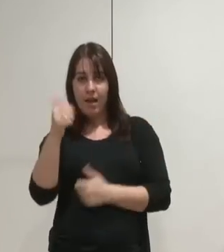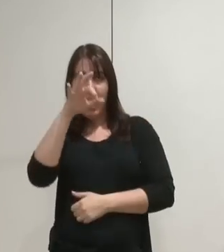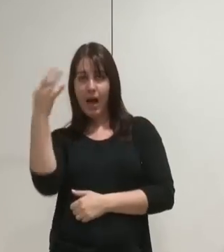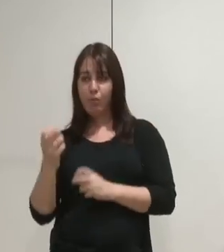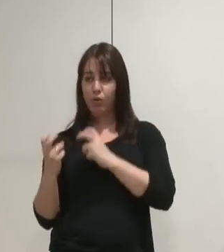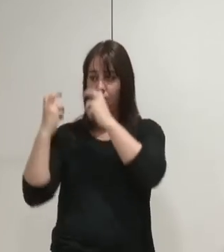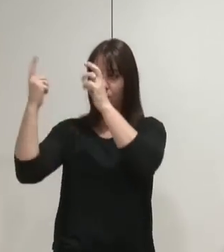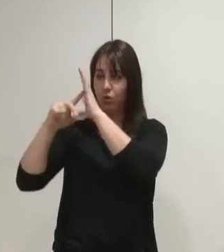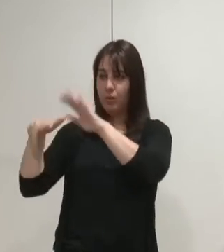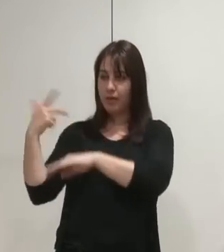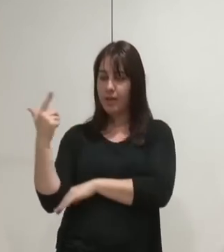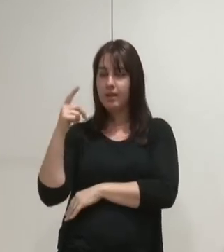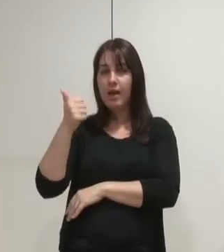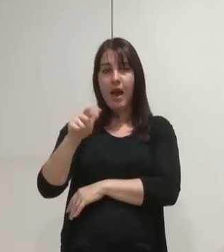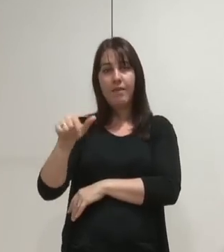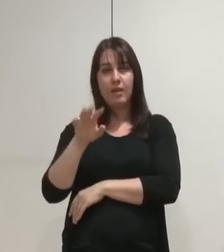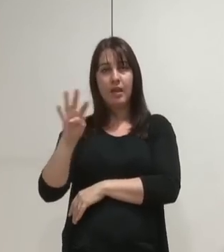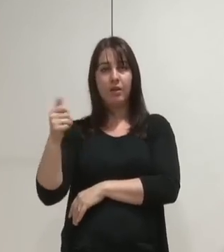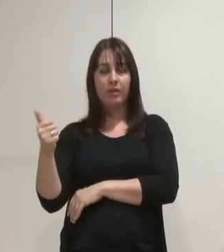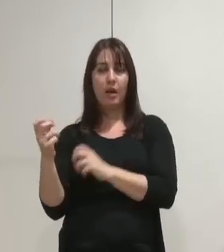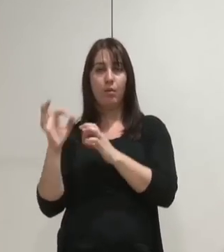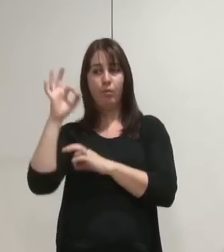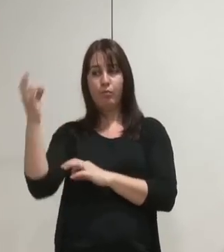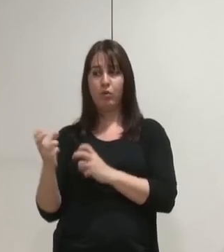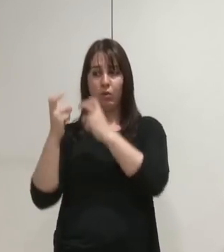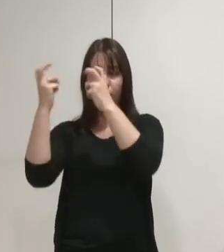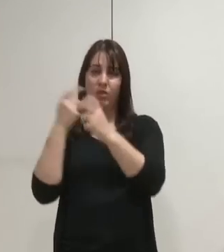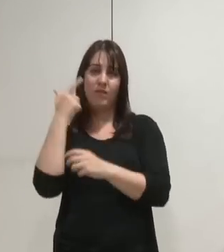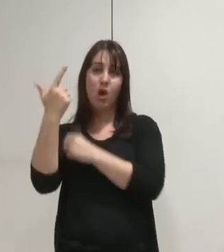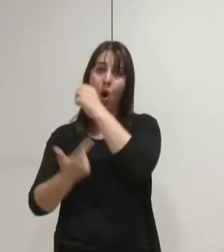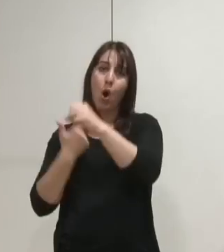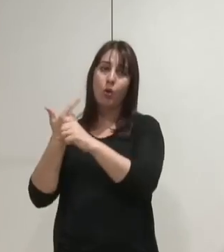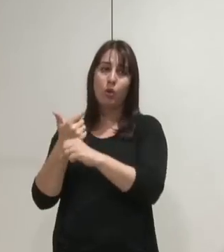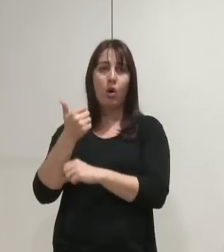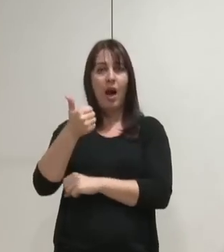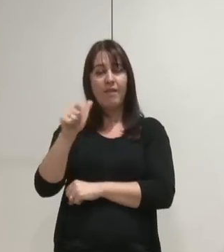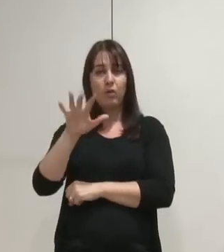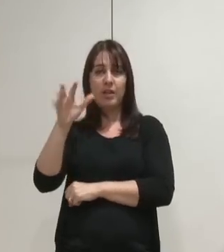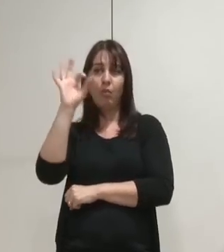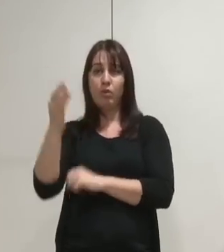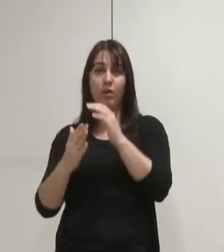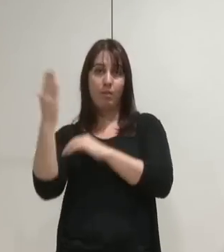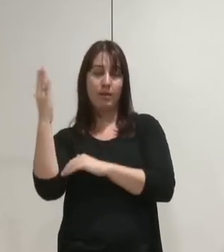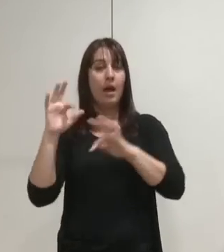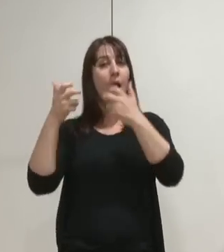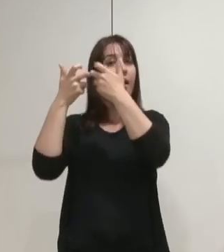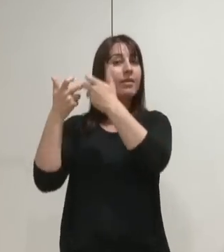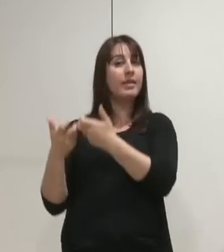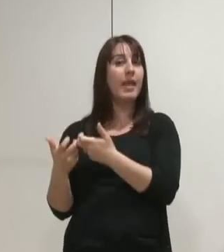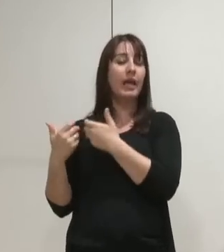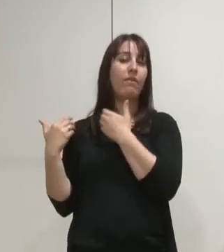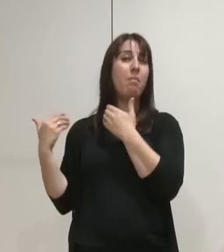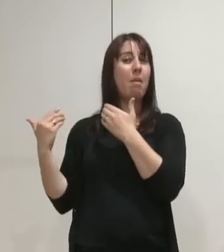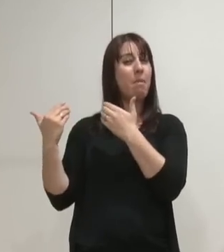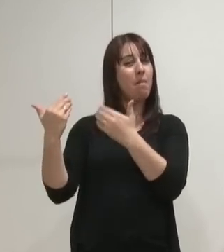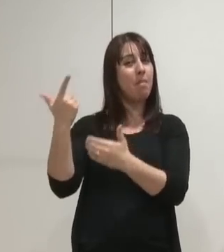en 2013 1 41 % en 2014 soit plus de 2,5 % en 2 ans cependant ces tarifs n'ont pas été revalorisés